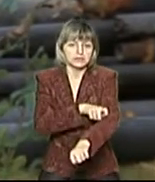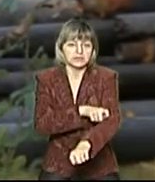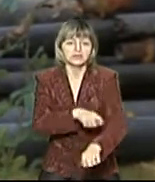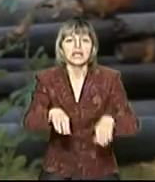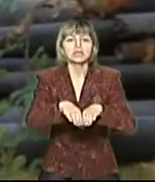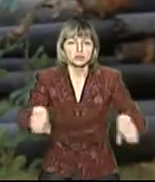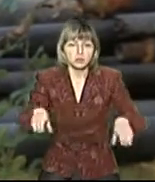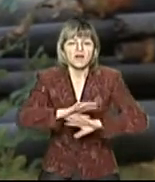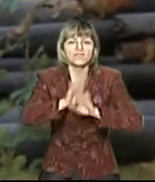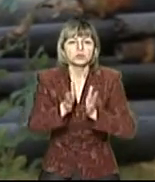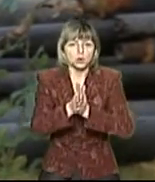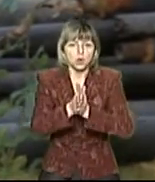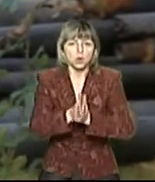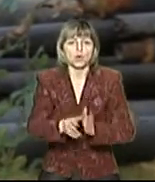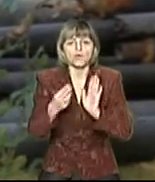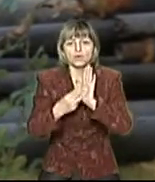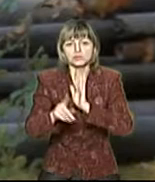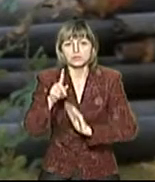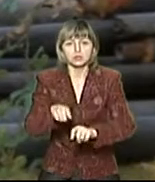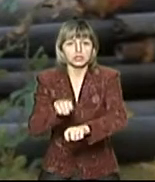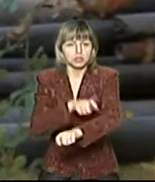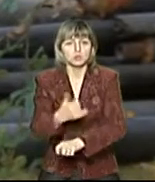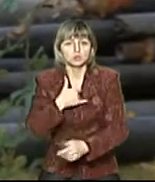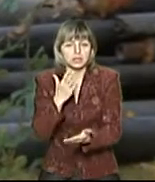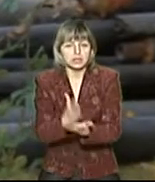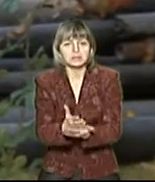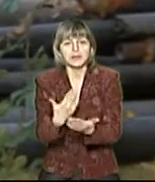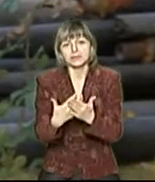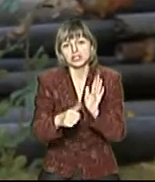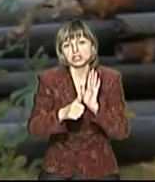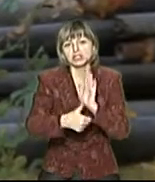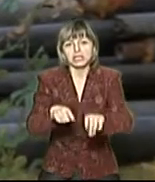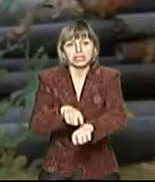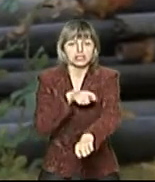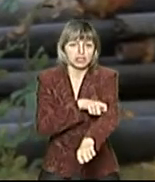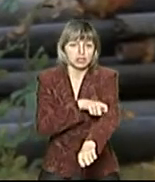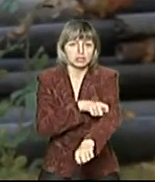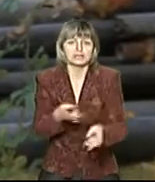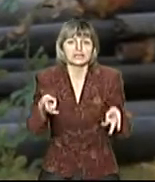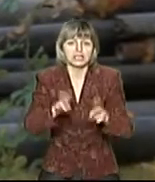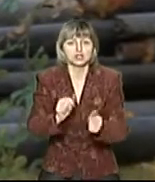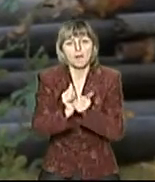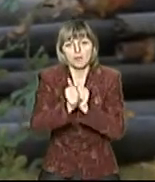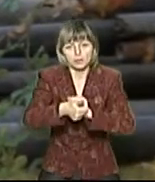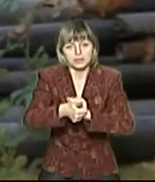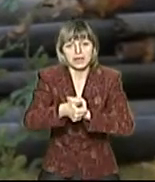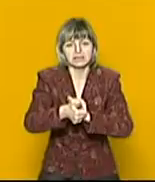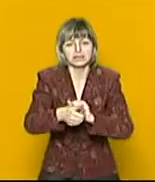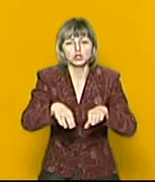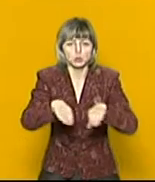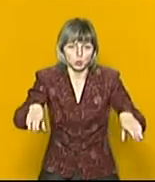труби. Всього у нас 81 кілометр, ну, практично десь 16 кілометрів у нас залишилося поміняти на передньоізольовані